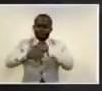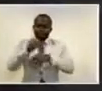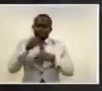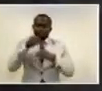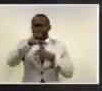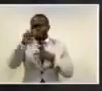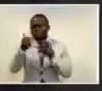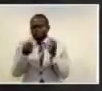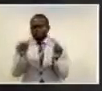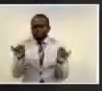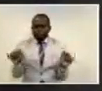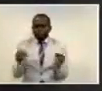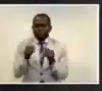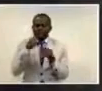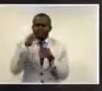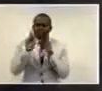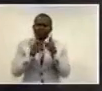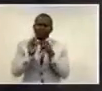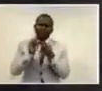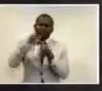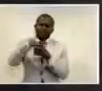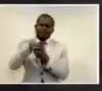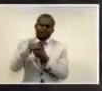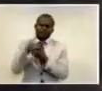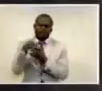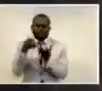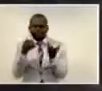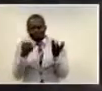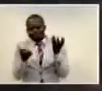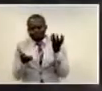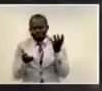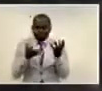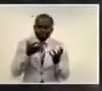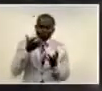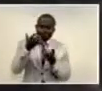n'ibyo twagerageje hari abantu babigiyemo